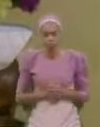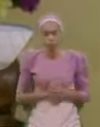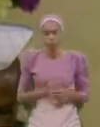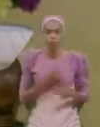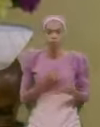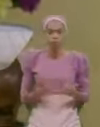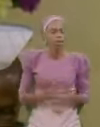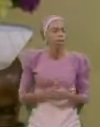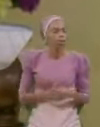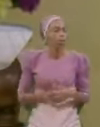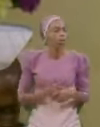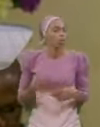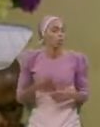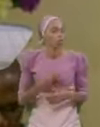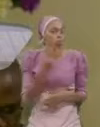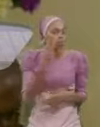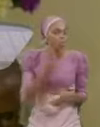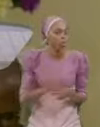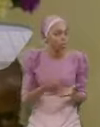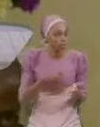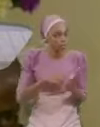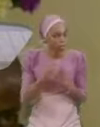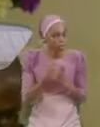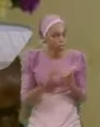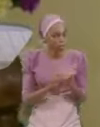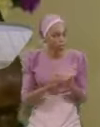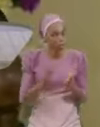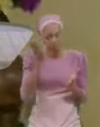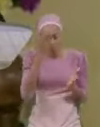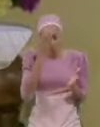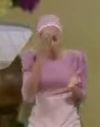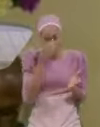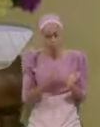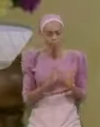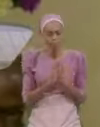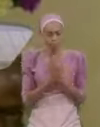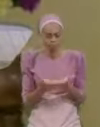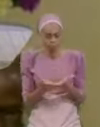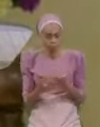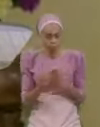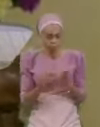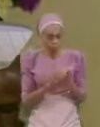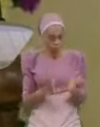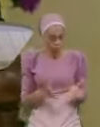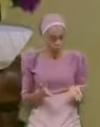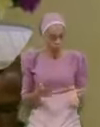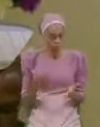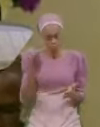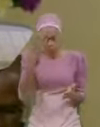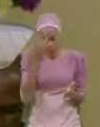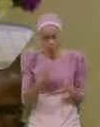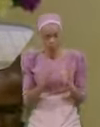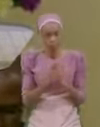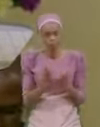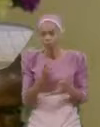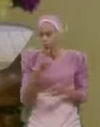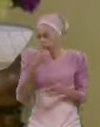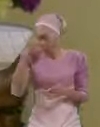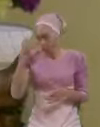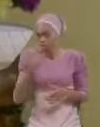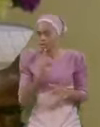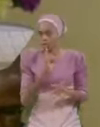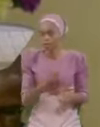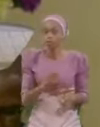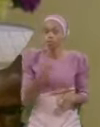docteur avait la connaissance des écritures parce qu'il c'est lui-même qui a répondu tu aimeras l'Éternel ton Dieu de tout